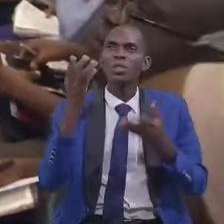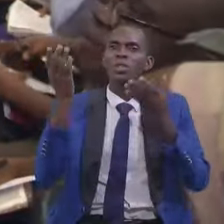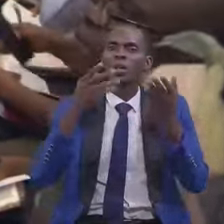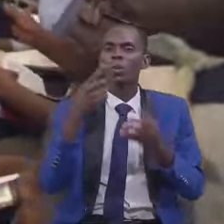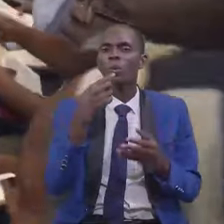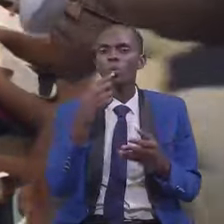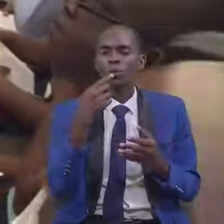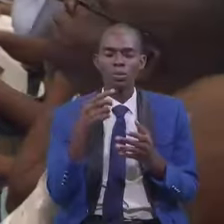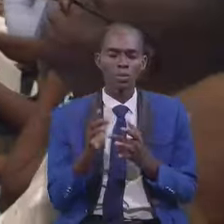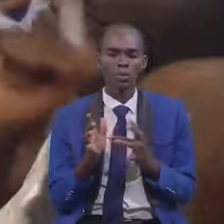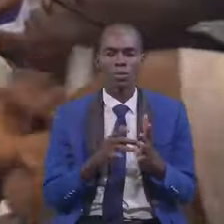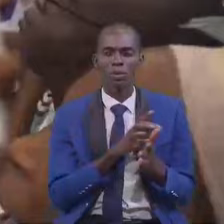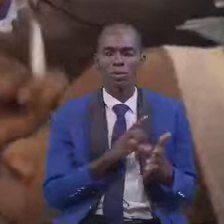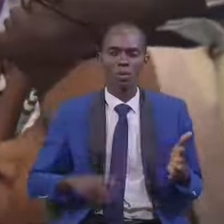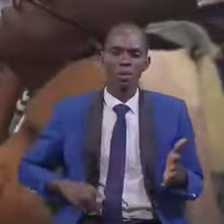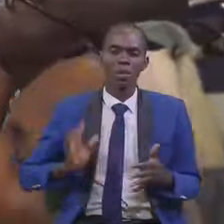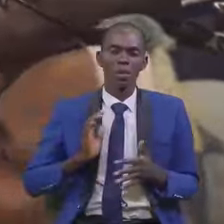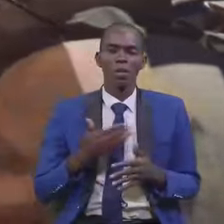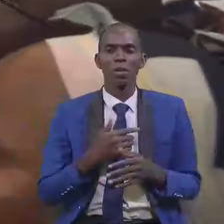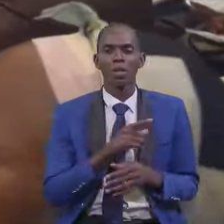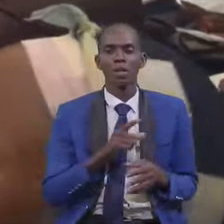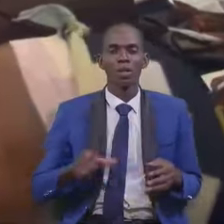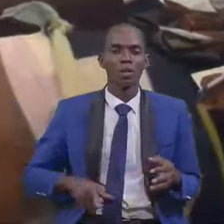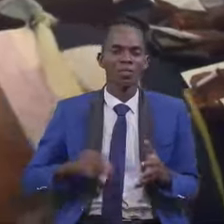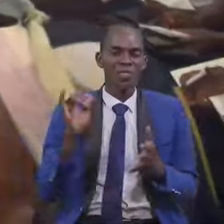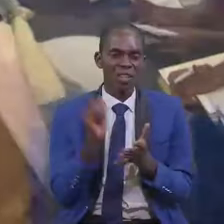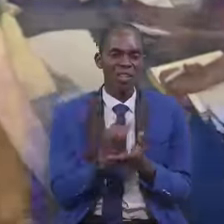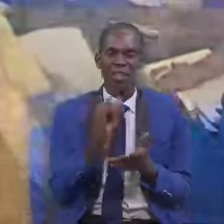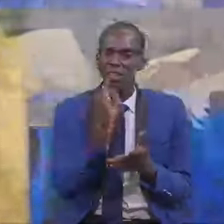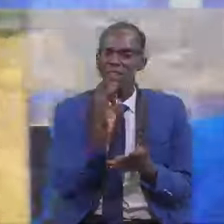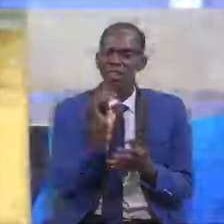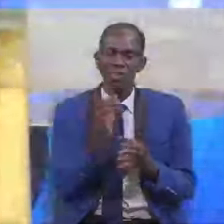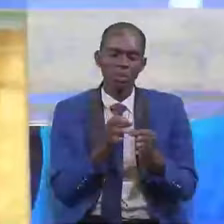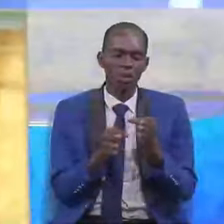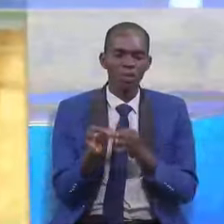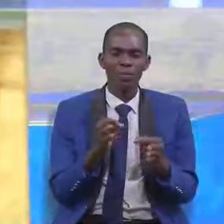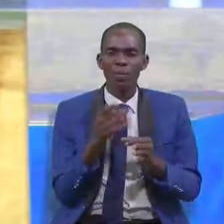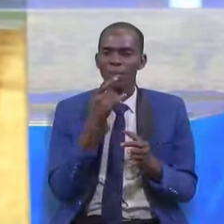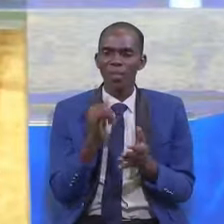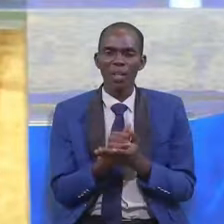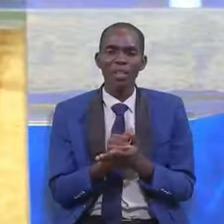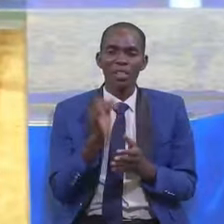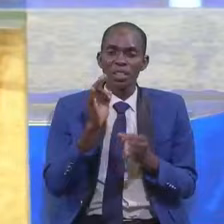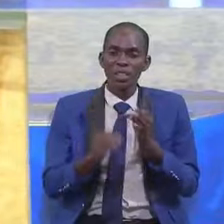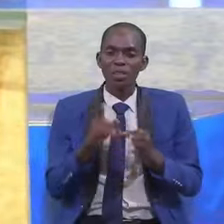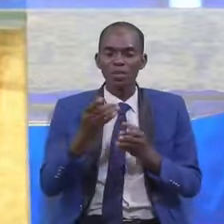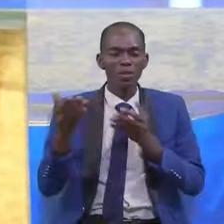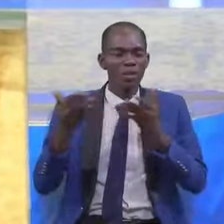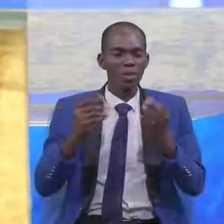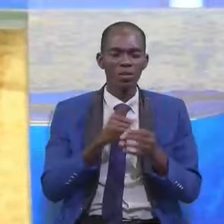la prescription. Il dit que si vous servirez l'Éternel, votre Dieu, et il bénira votre